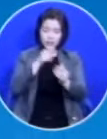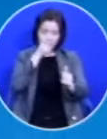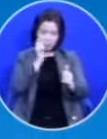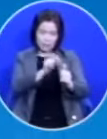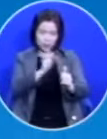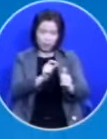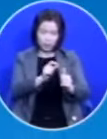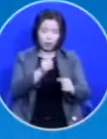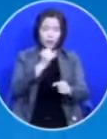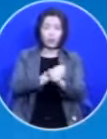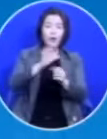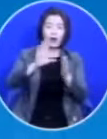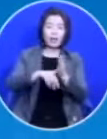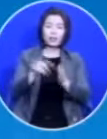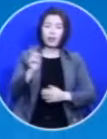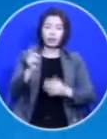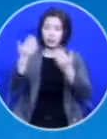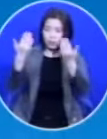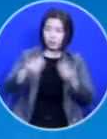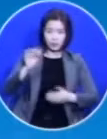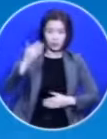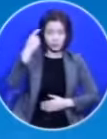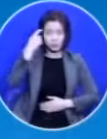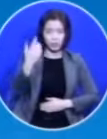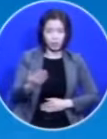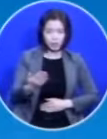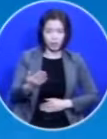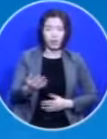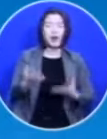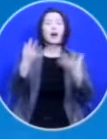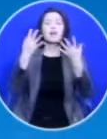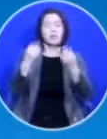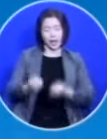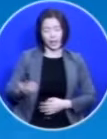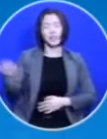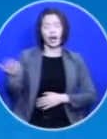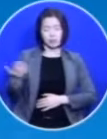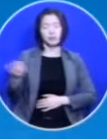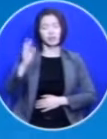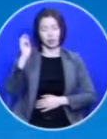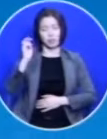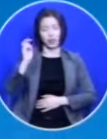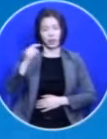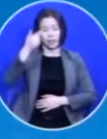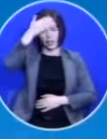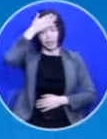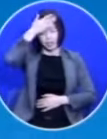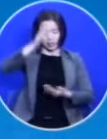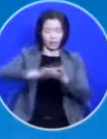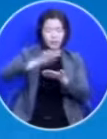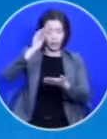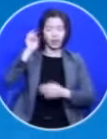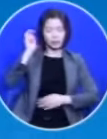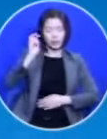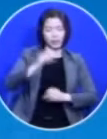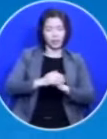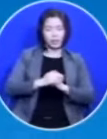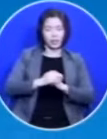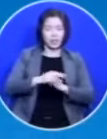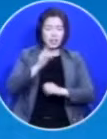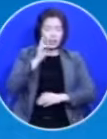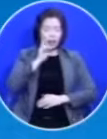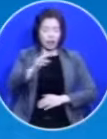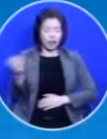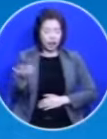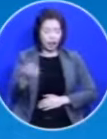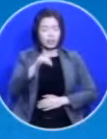때 어떻게 받아야지요 많이 아픈가 봐 열이 많은가 봐 통증이 있나